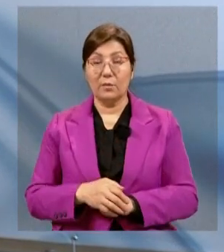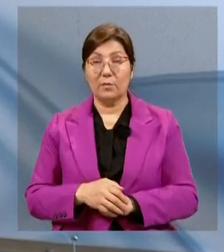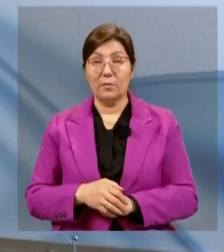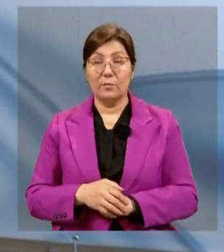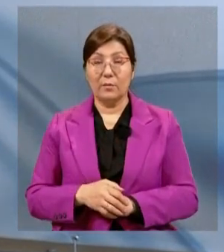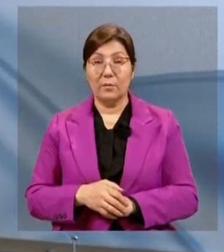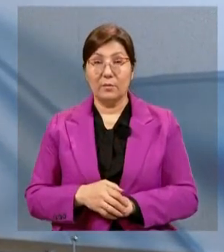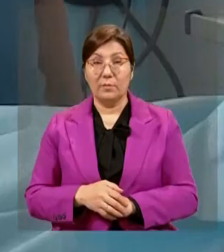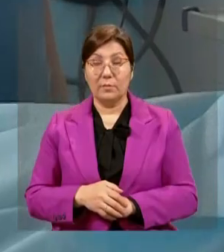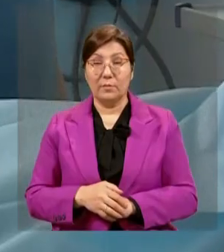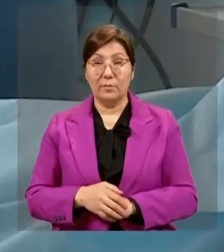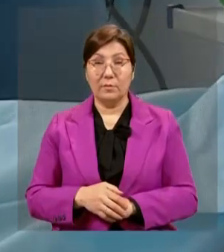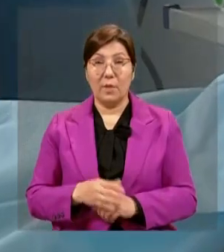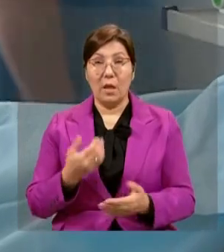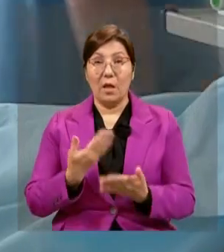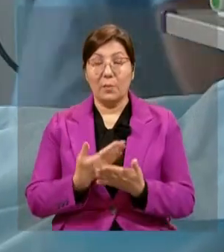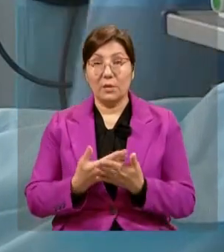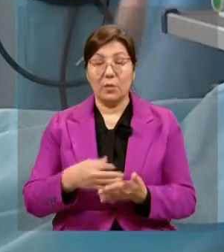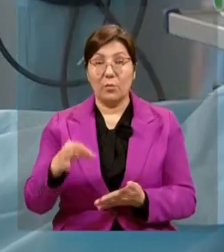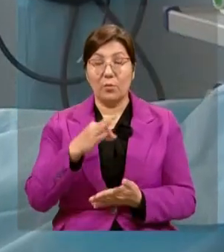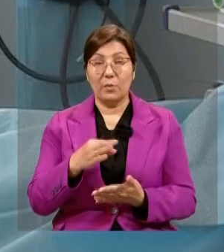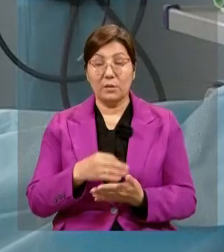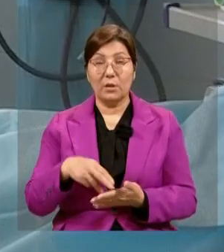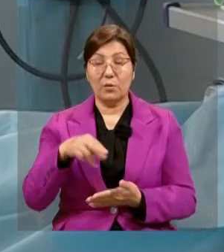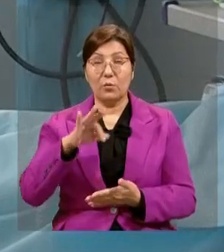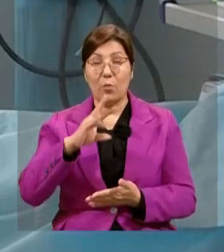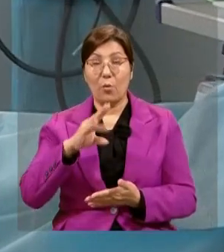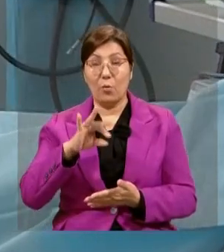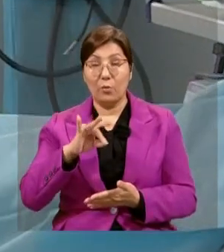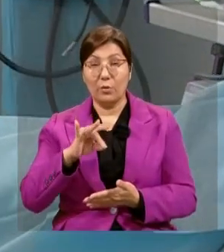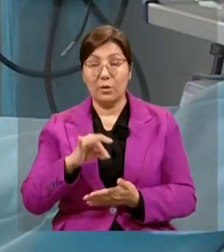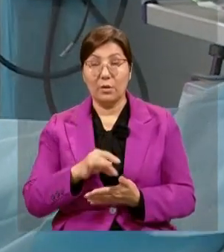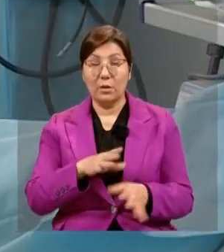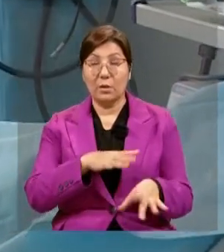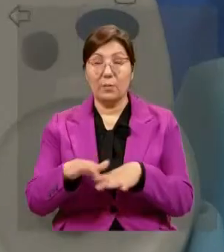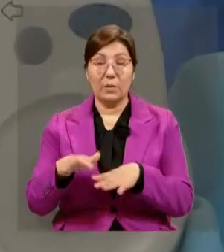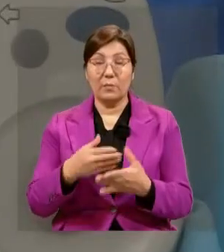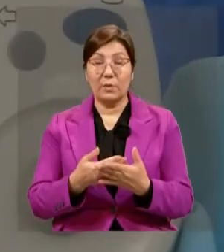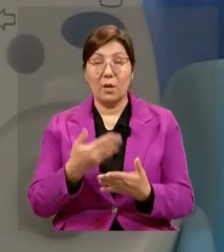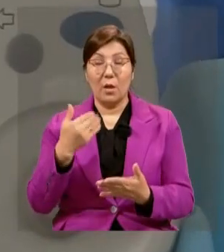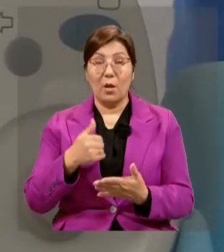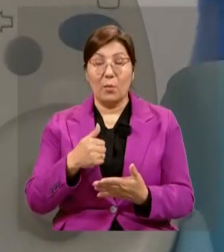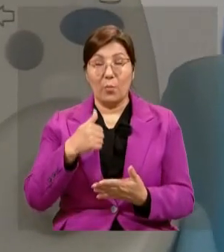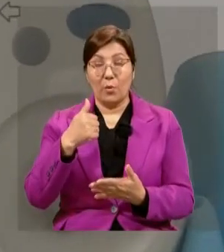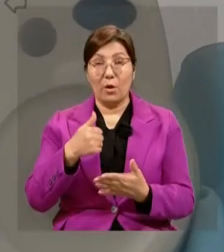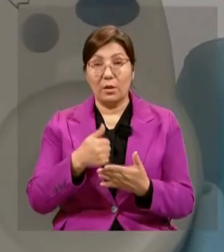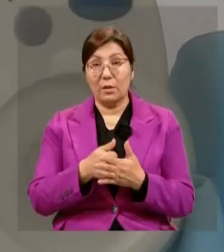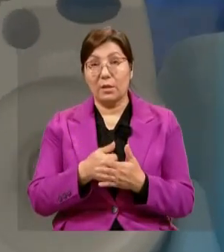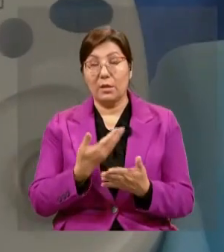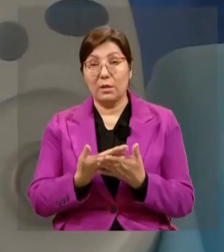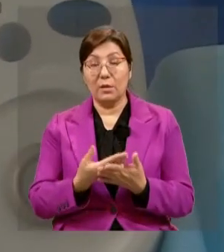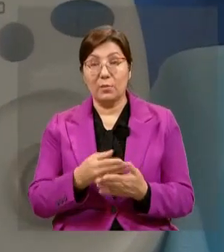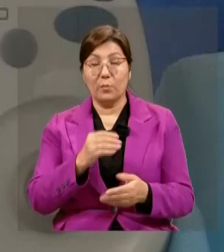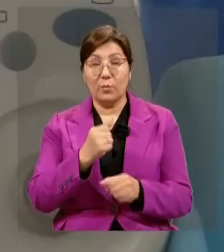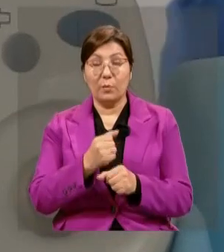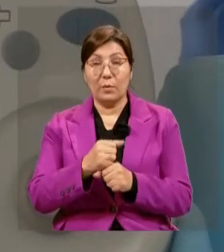Пациентті де, дәрігерлерді де. Айта кетейік, өңірде мәйіт донордан мүшені алу процесі бұған дейін де жүзеге асқан. Ақтөбелік аққалаттылар